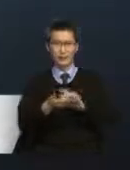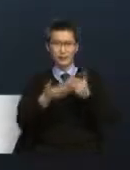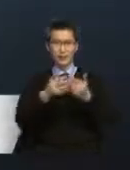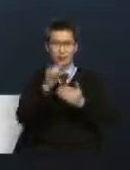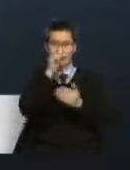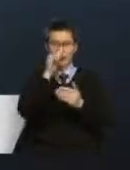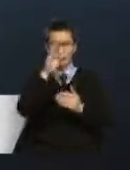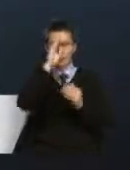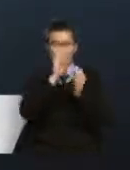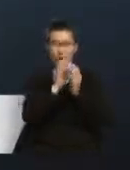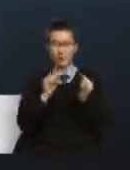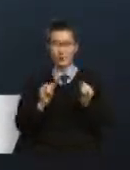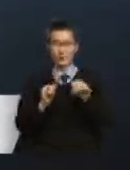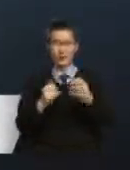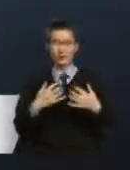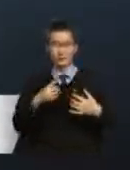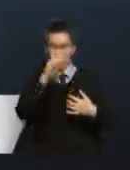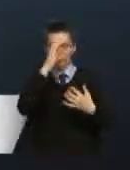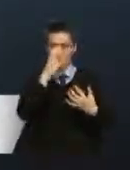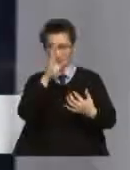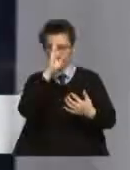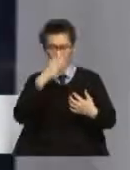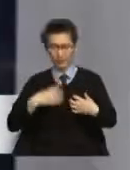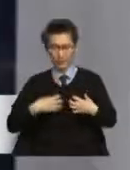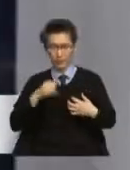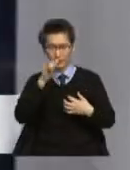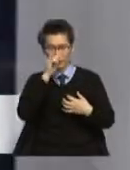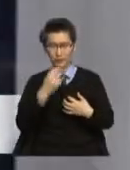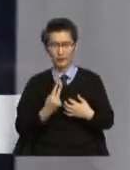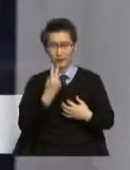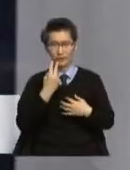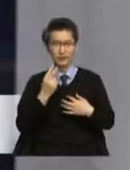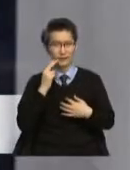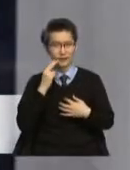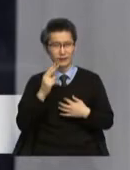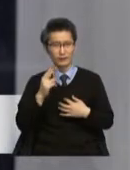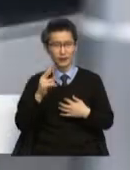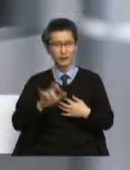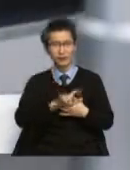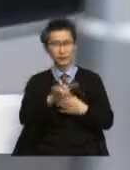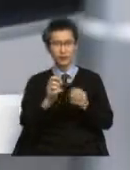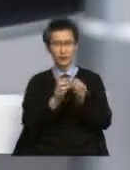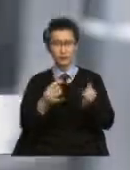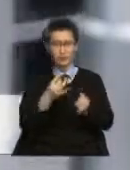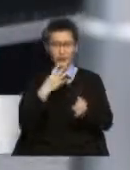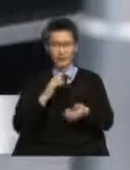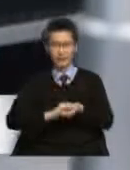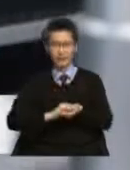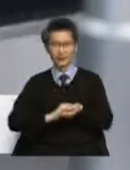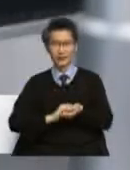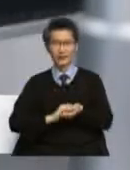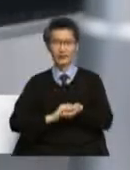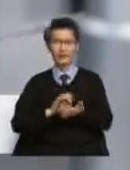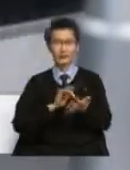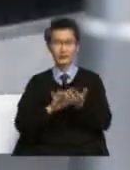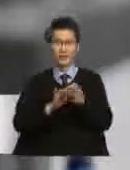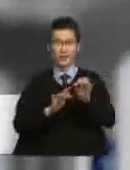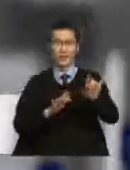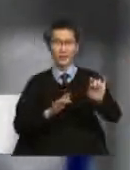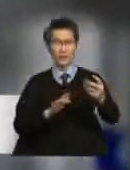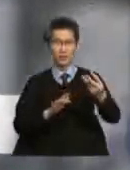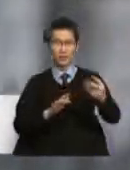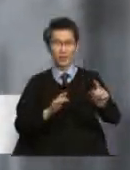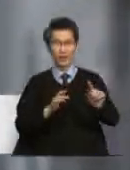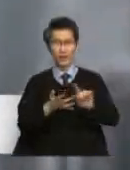받을 수 있는 환자는 폐렴이 있으면서 산소 치료가 필요한 중증 환자 로 제한됩니다 냄비에 씹 이르는 에볼라